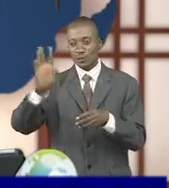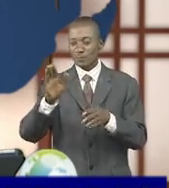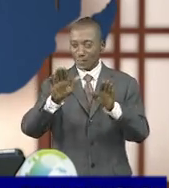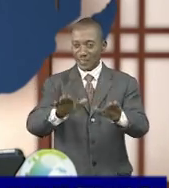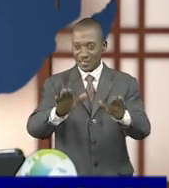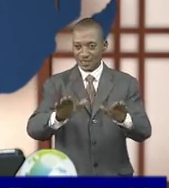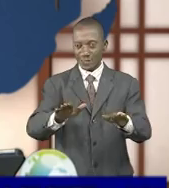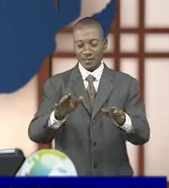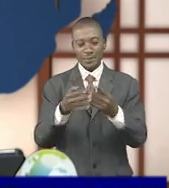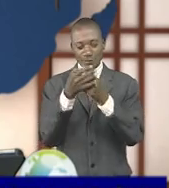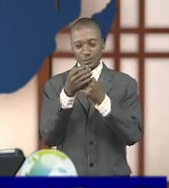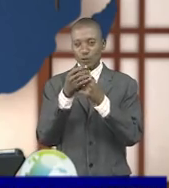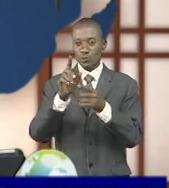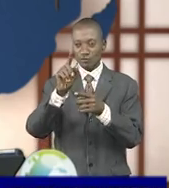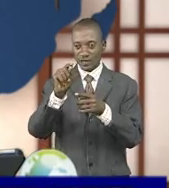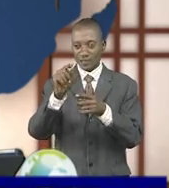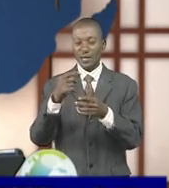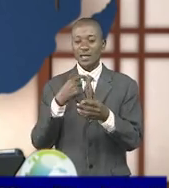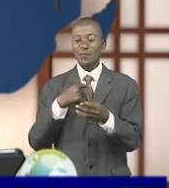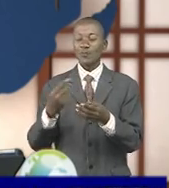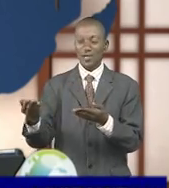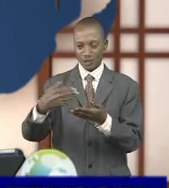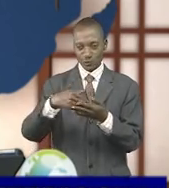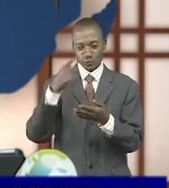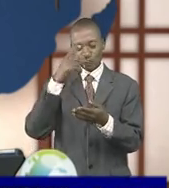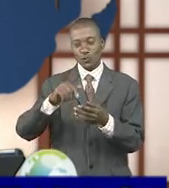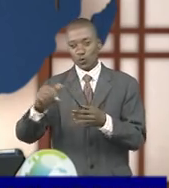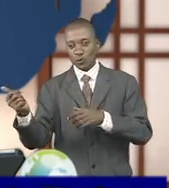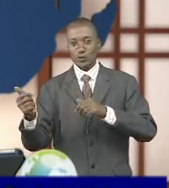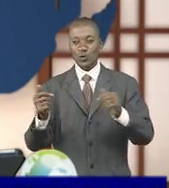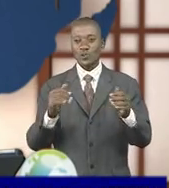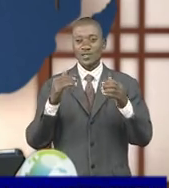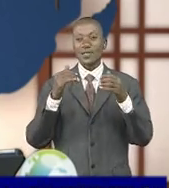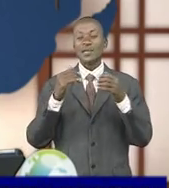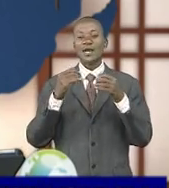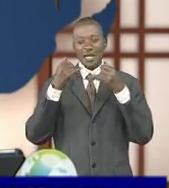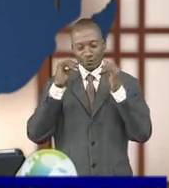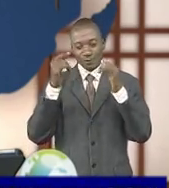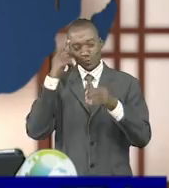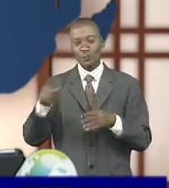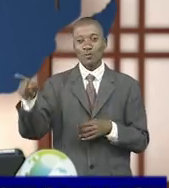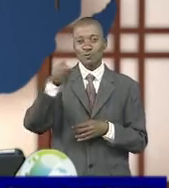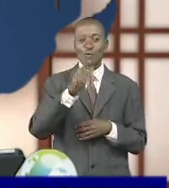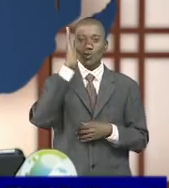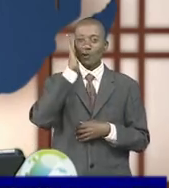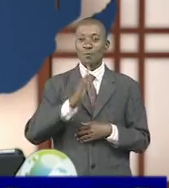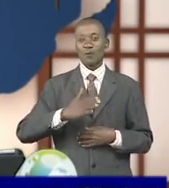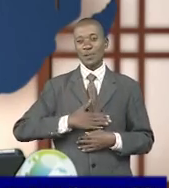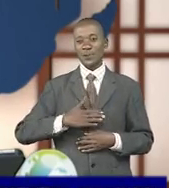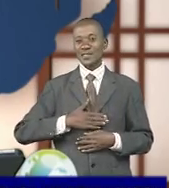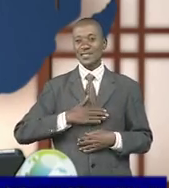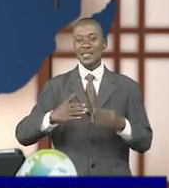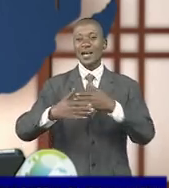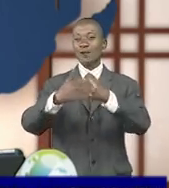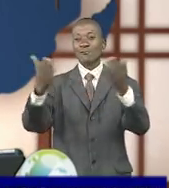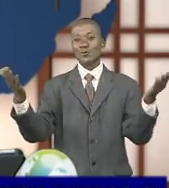Locaté, Emerence Malonda, Yvette Makuntima l'ont rédigé. Roger Mossi était l'interprète de Malentendant et la supervision éditoriale